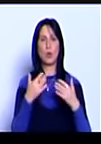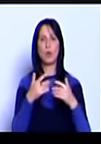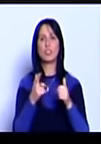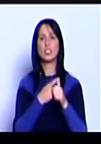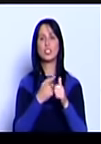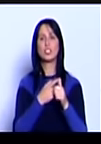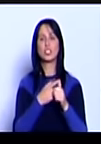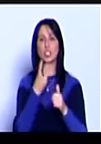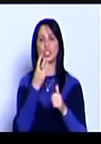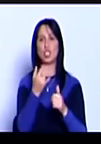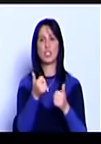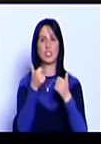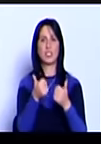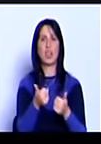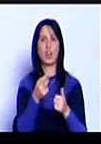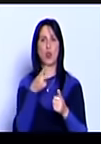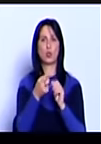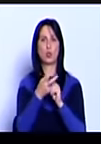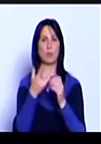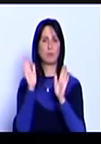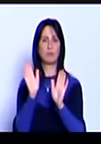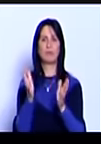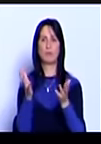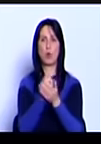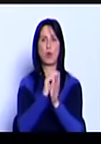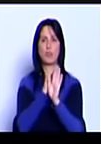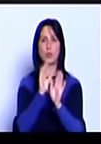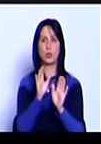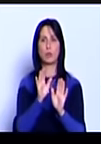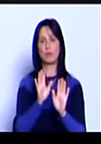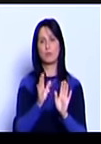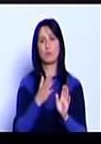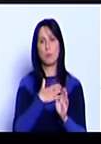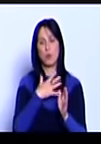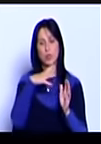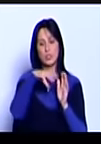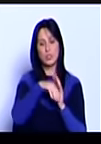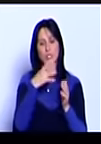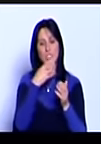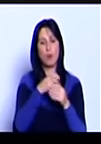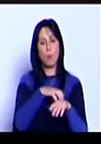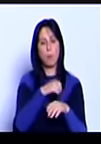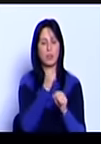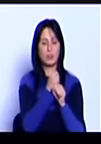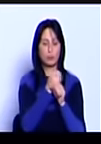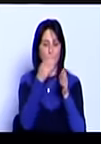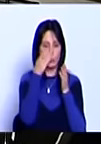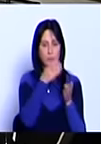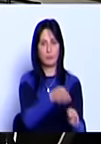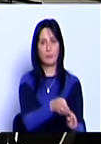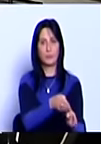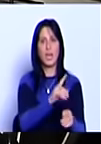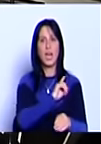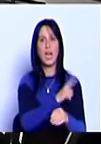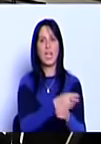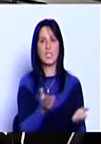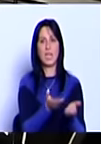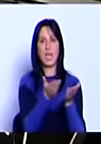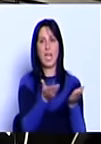ჩართულობის შანსები გაჩნდა, ჩვენი დრო პარტიისთვის დაგვეთმო. შიდა თვითმოწესრიგებისთვის. ასე პარტიის გაძლიერებას მოახდინეთ. დიახ,